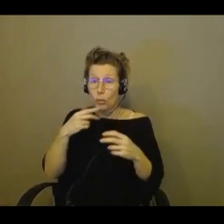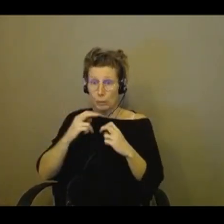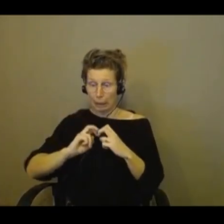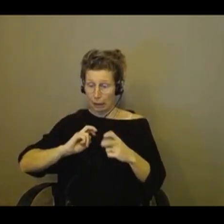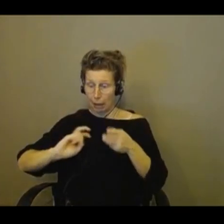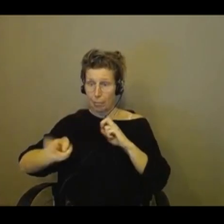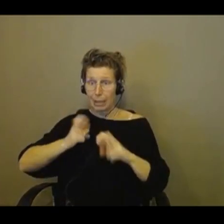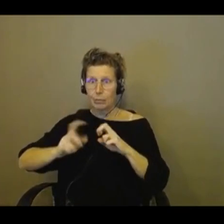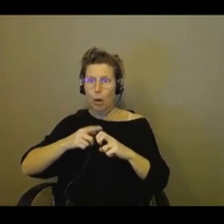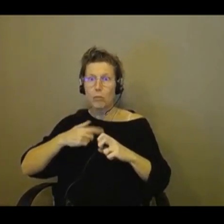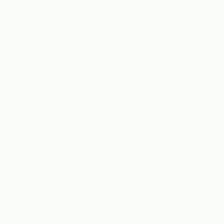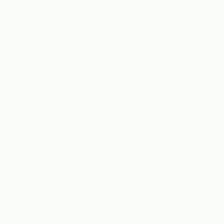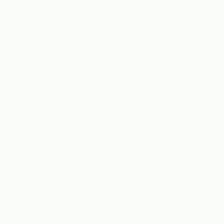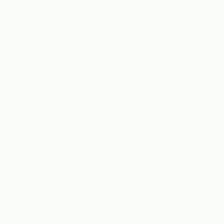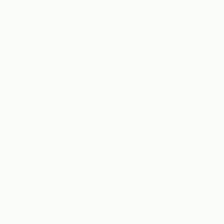Athénée Collection présente.